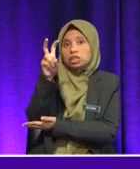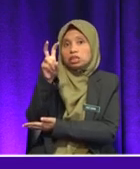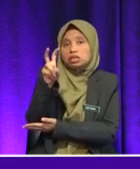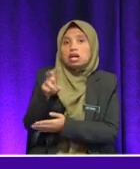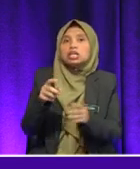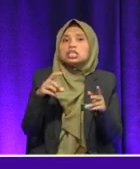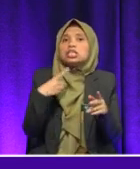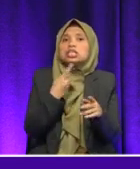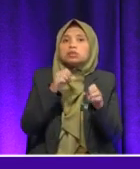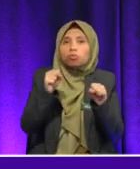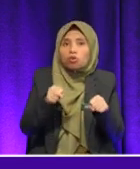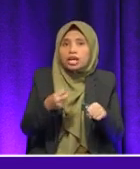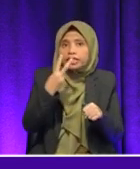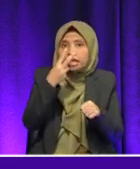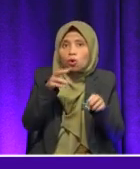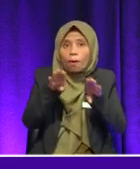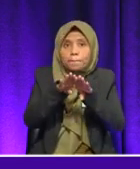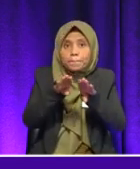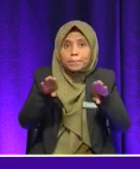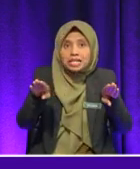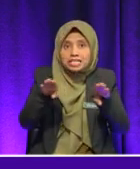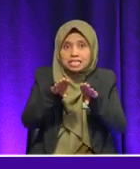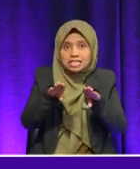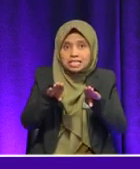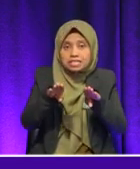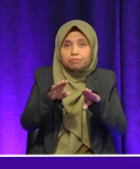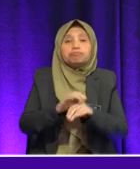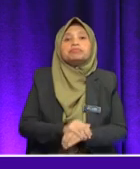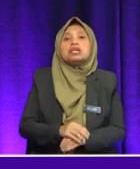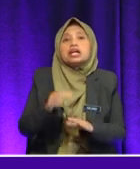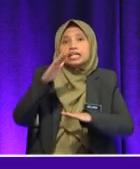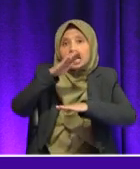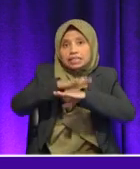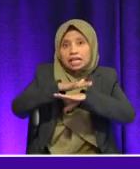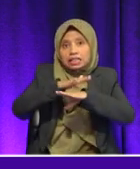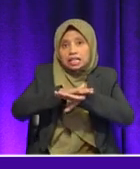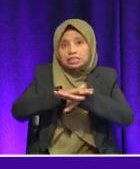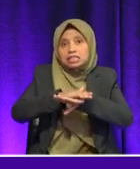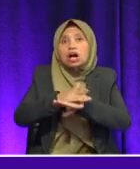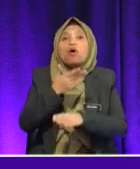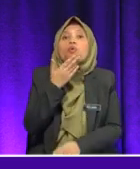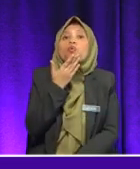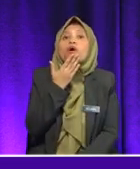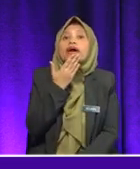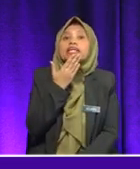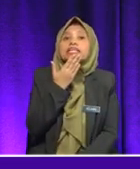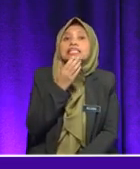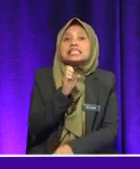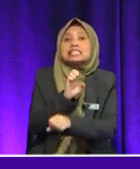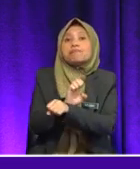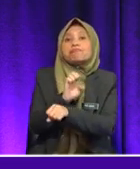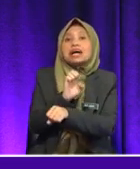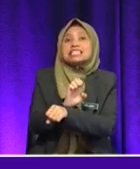beli nampak yang pertama di atas dengan gambar yang kedua yang di atas itu sebenarnya berwarna emas sedikit